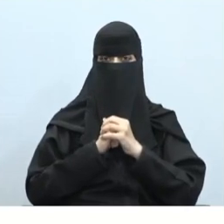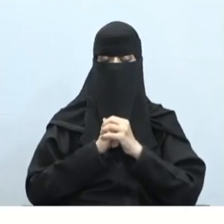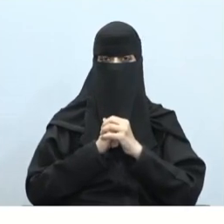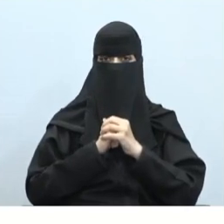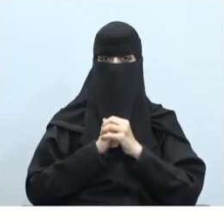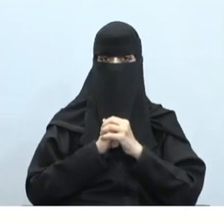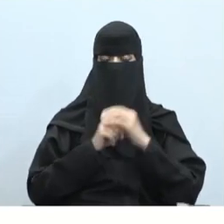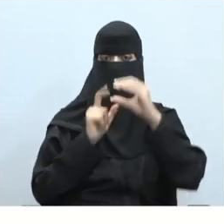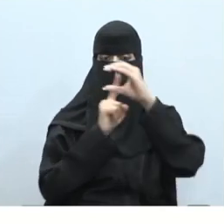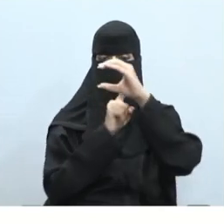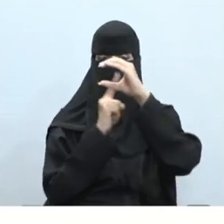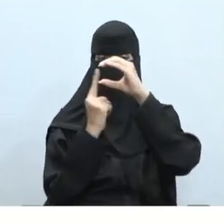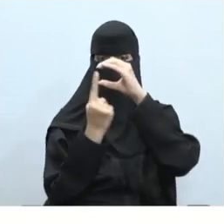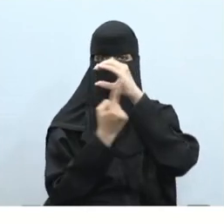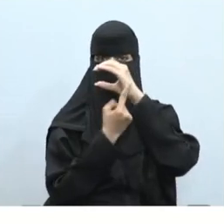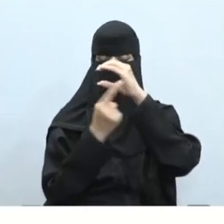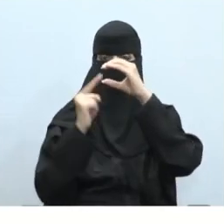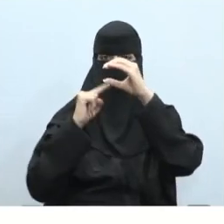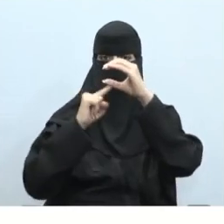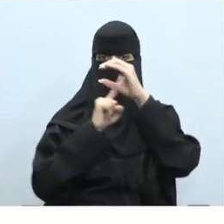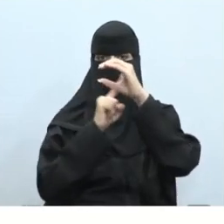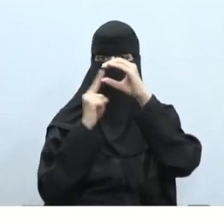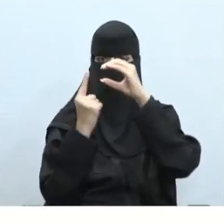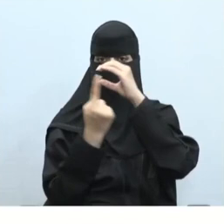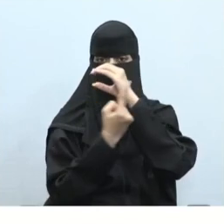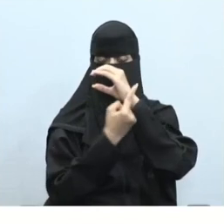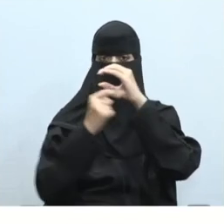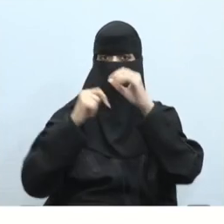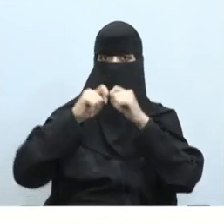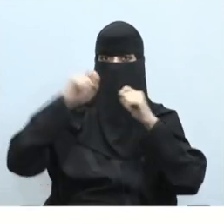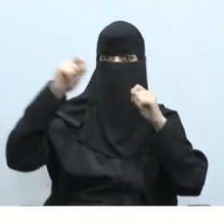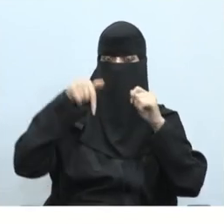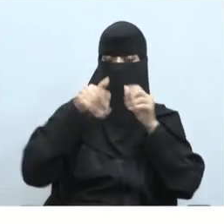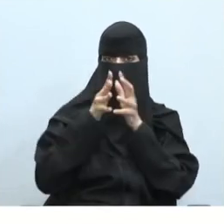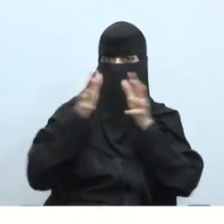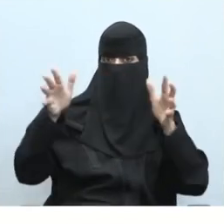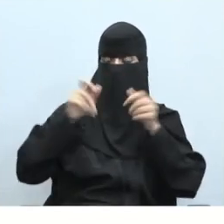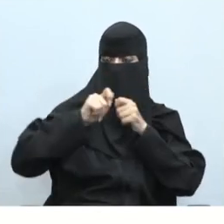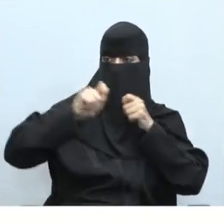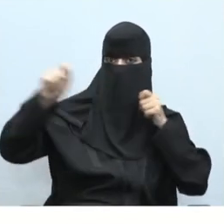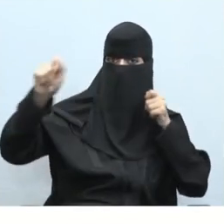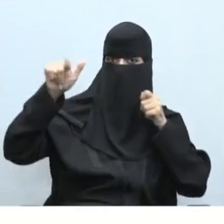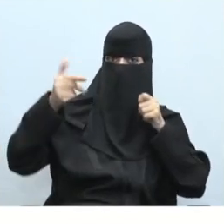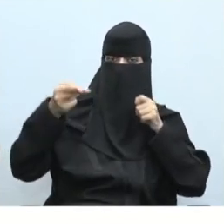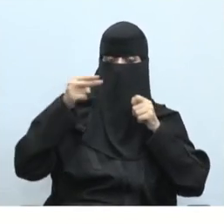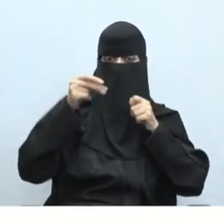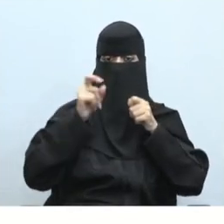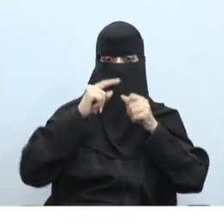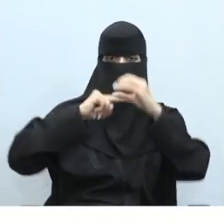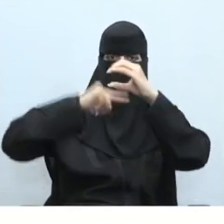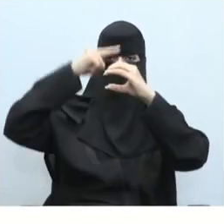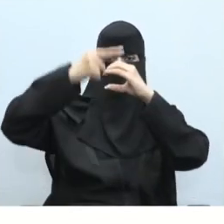المحيط الاستوائي والقطر الاستوائي يتفوق بالمساحه وبالمسافه عن المحيط